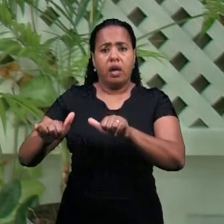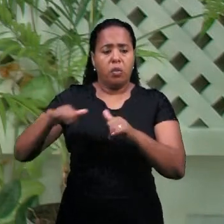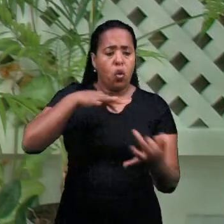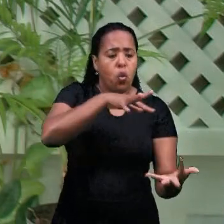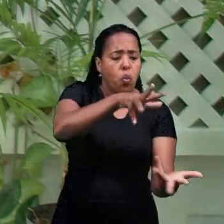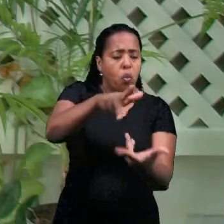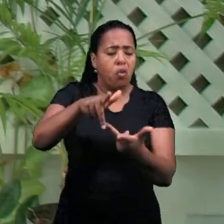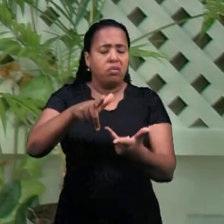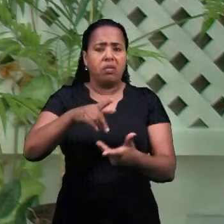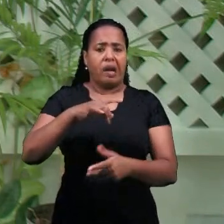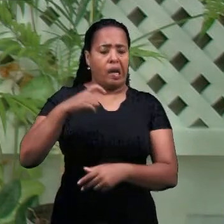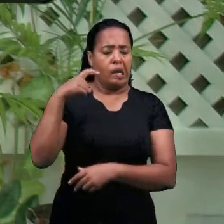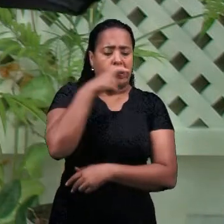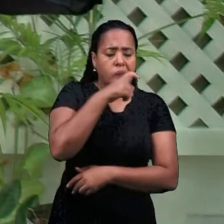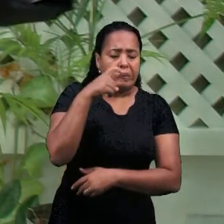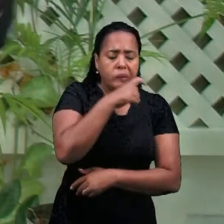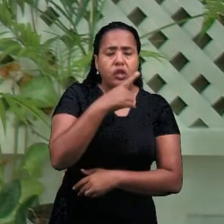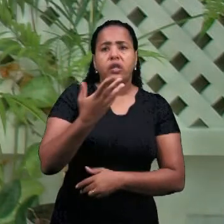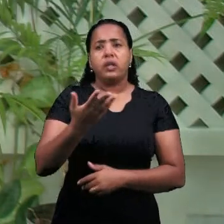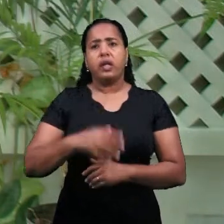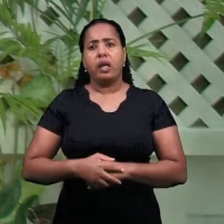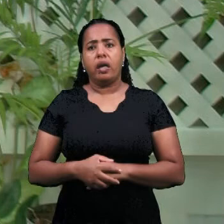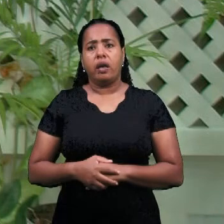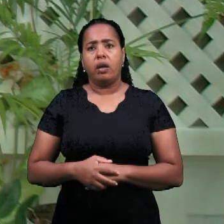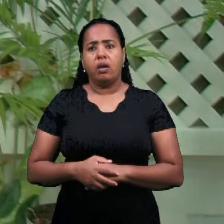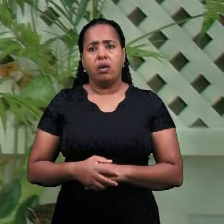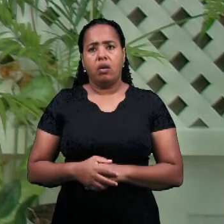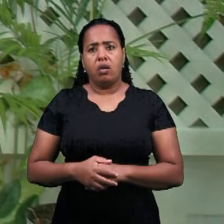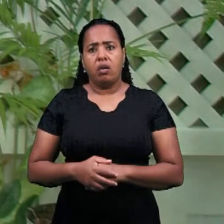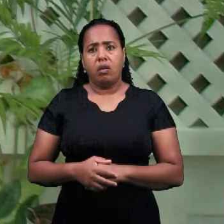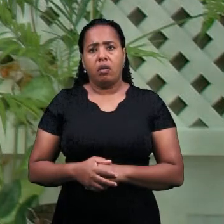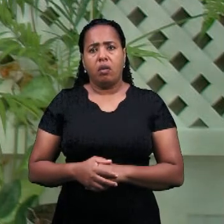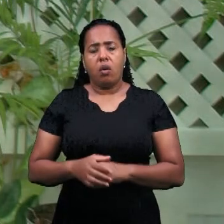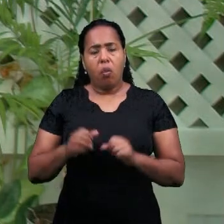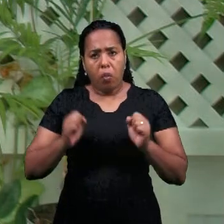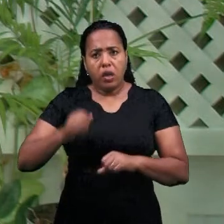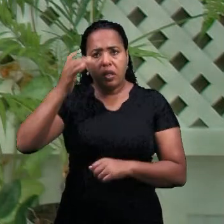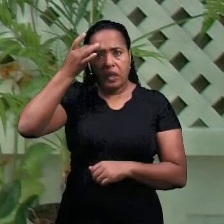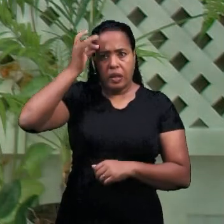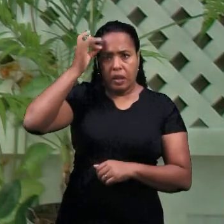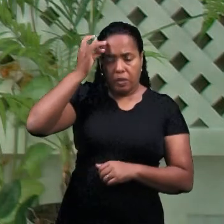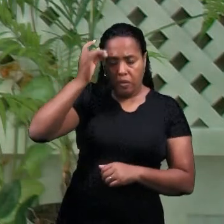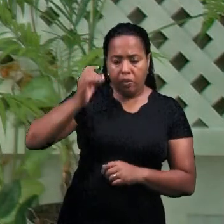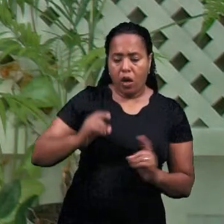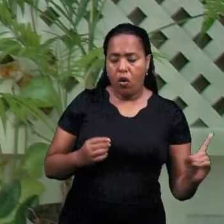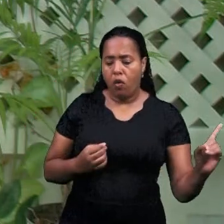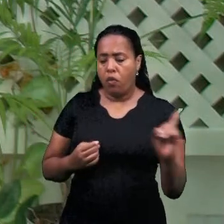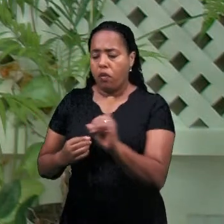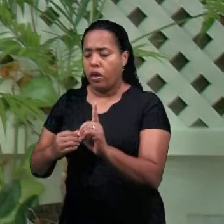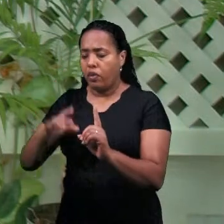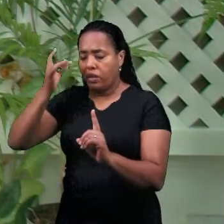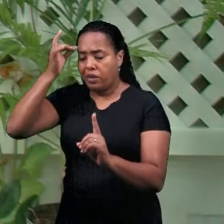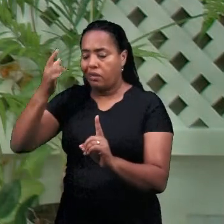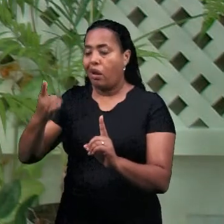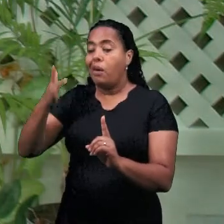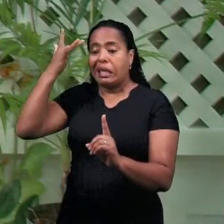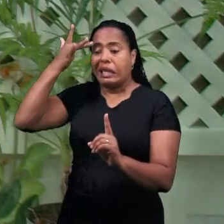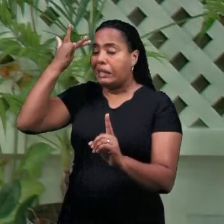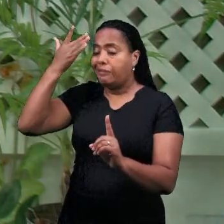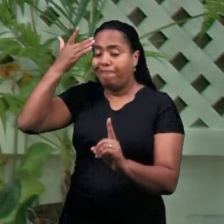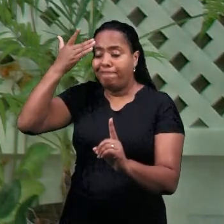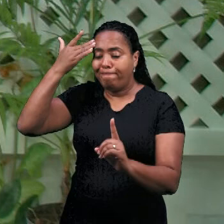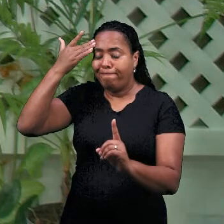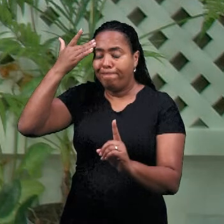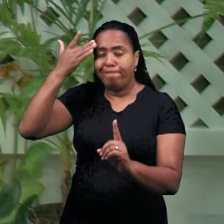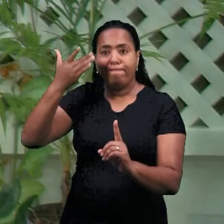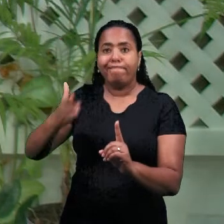mensonges, pour discerner ce qui est spirituel à l'intérieur d'une église qui est spirituelle. Quand on dit ne croit